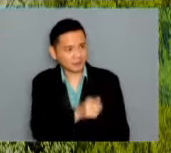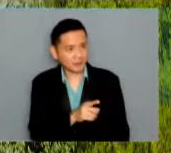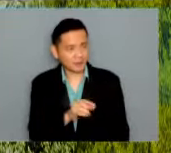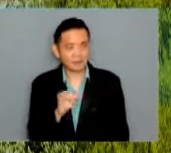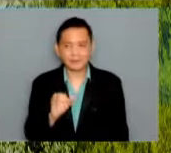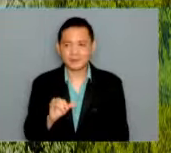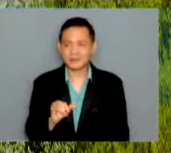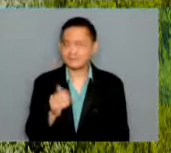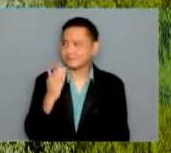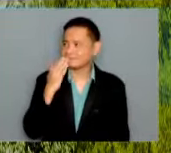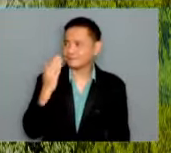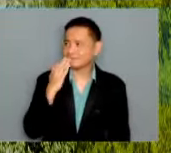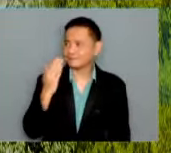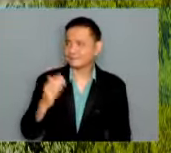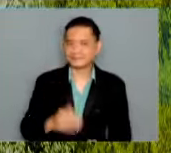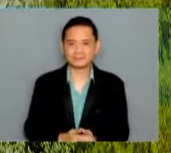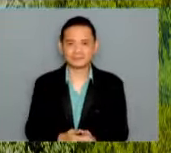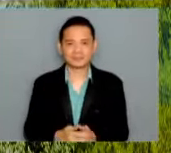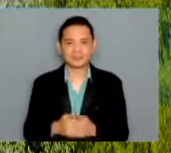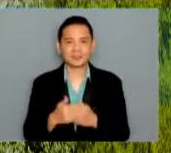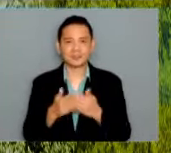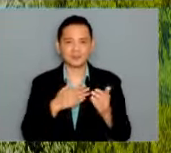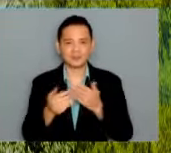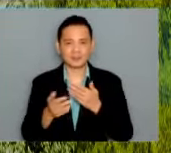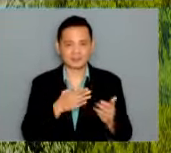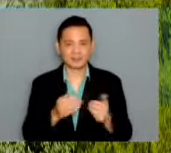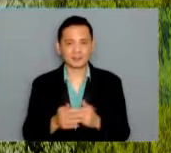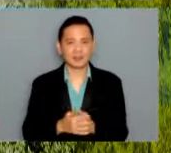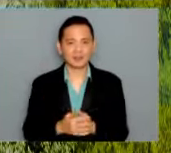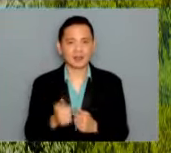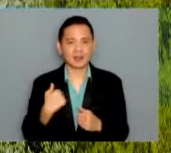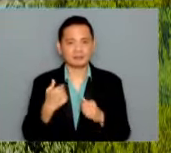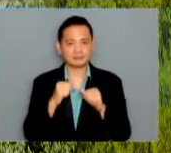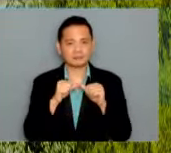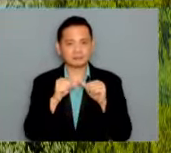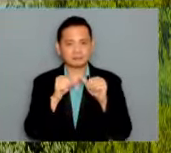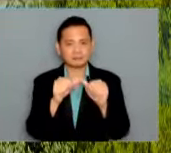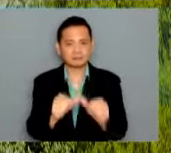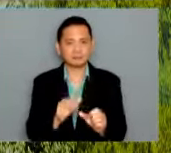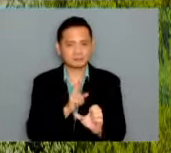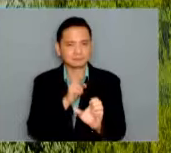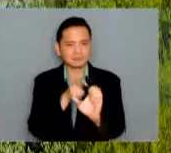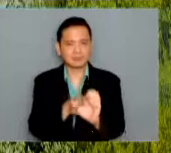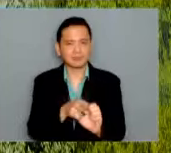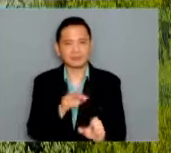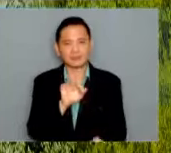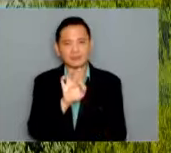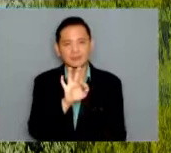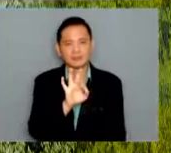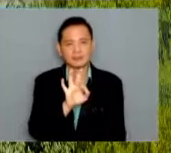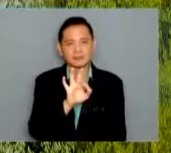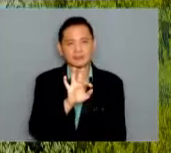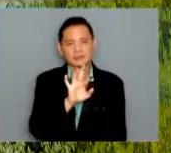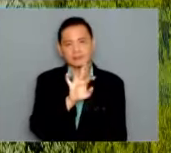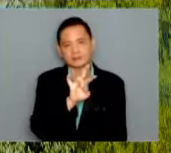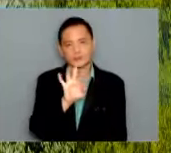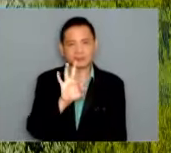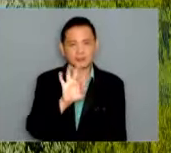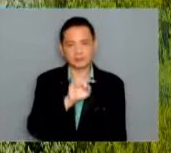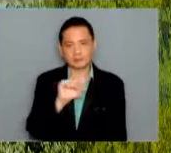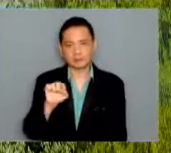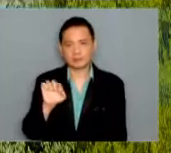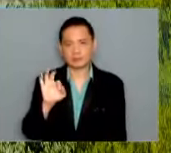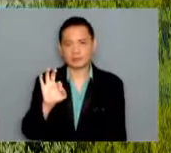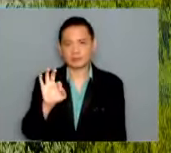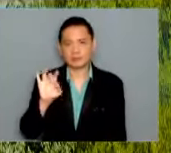you. Anyway, so nandun ako and I stayed with the dance group from 1979 to 1984 naman.